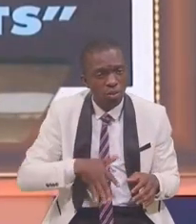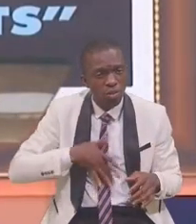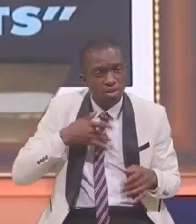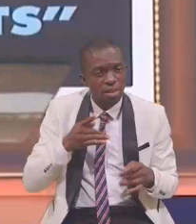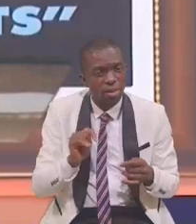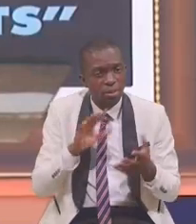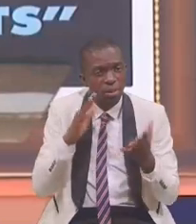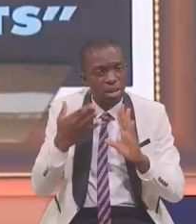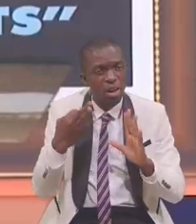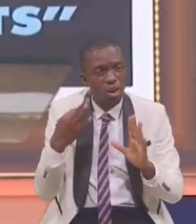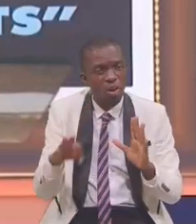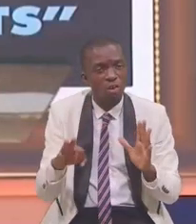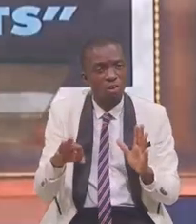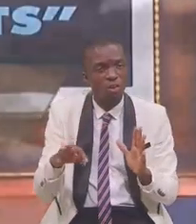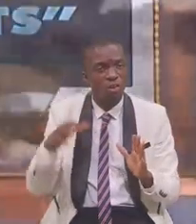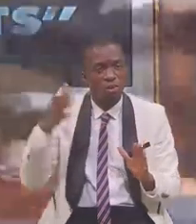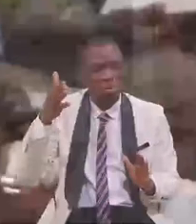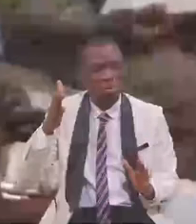Est-ce que le Seigneur vous est apparu?